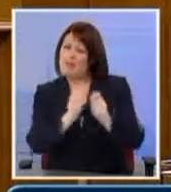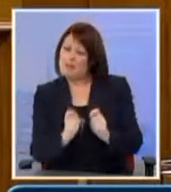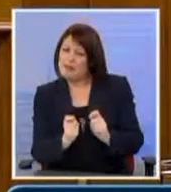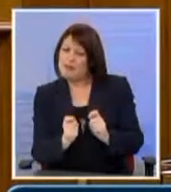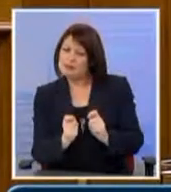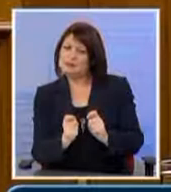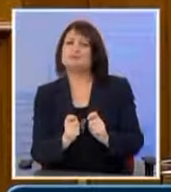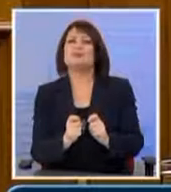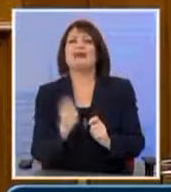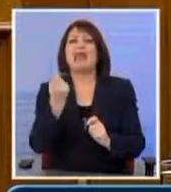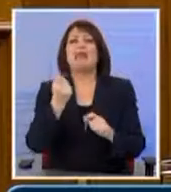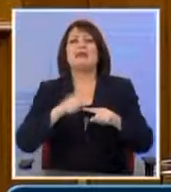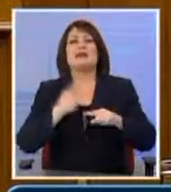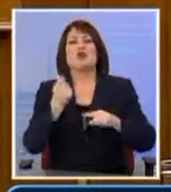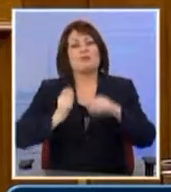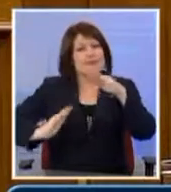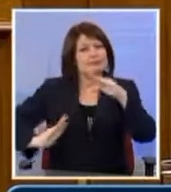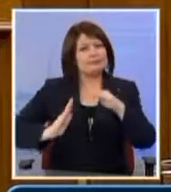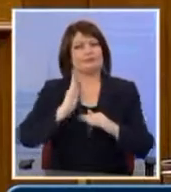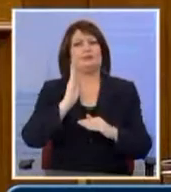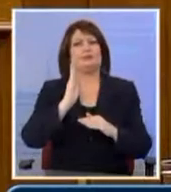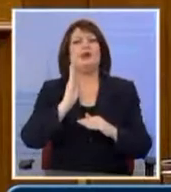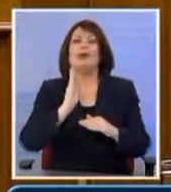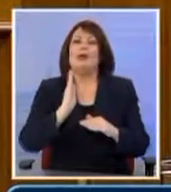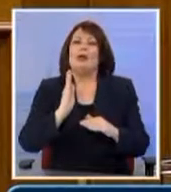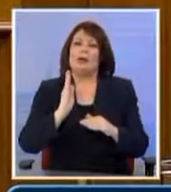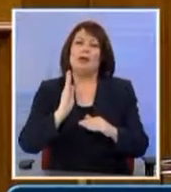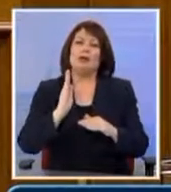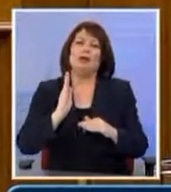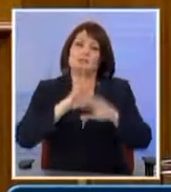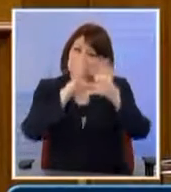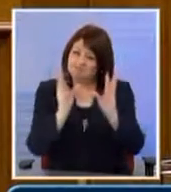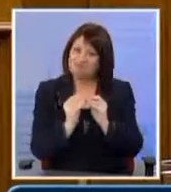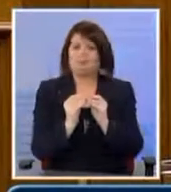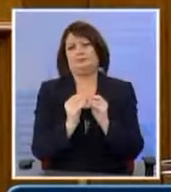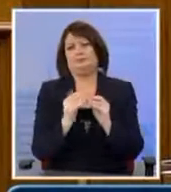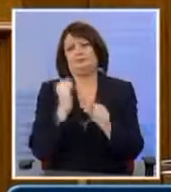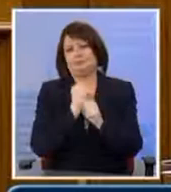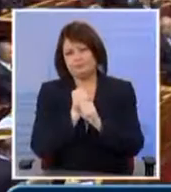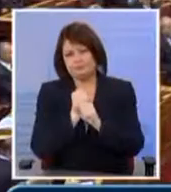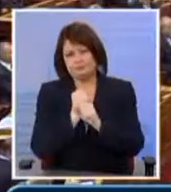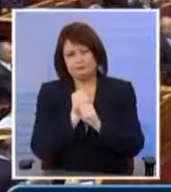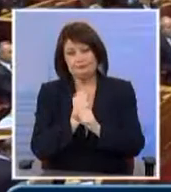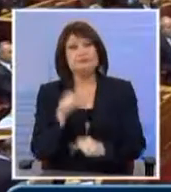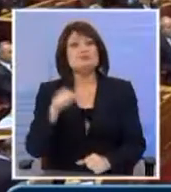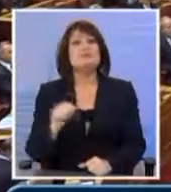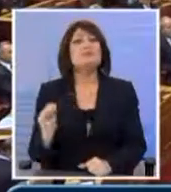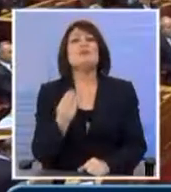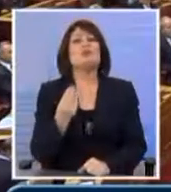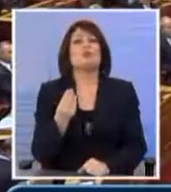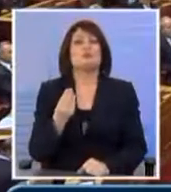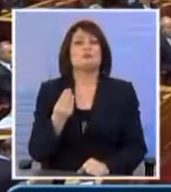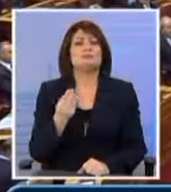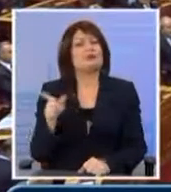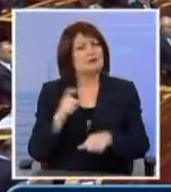την ανάκαμψη της ελληνικής οικονομίας και τη σύγκλησή της σε επίπεδα προϊόντος πλήρους απασχόλησης. Αυτό προκύπτει από το γεγονός ότι